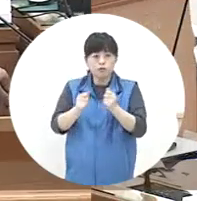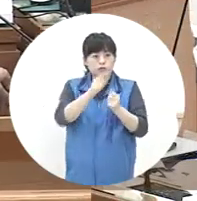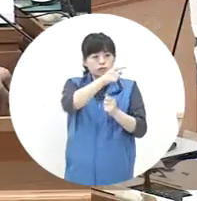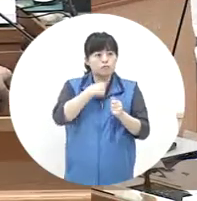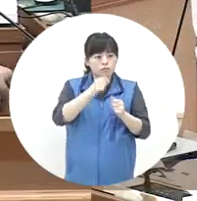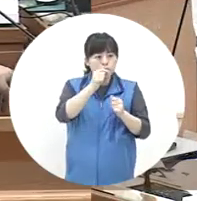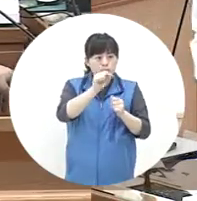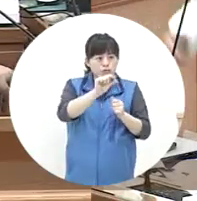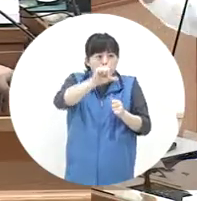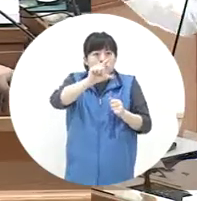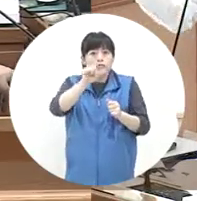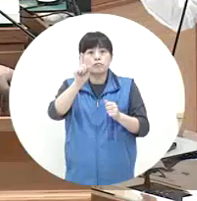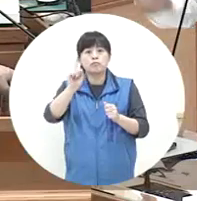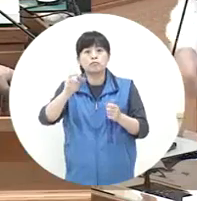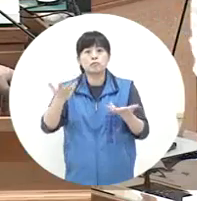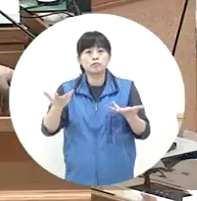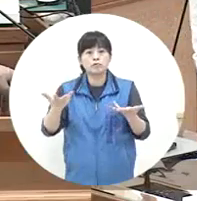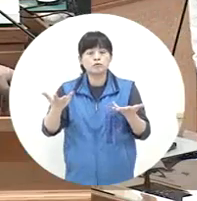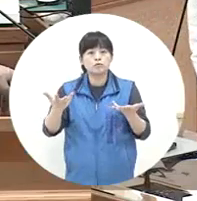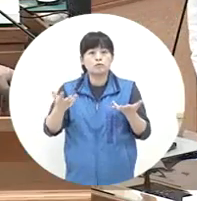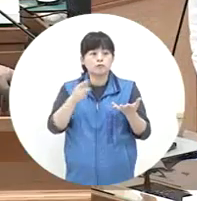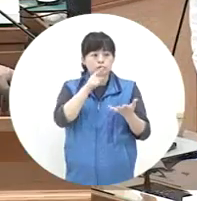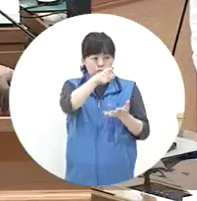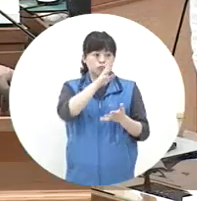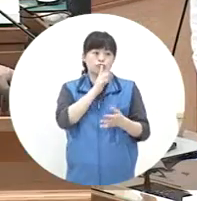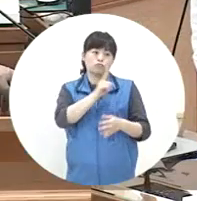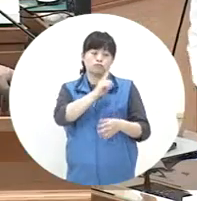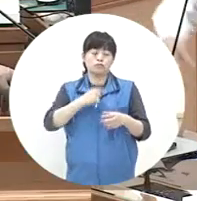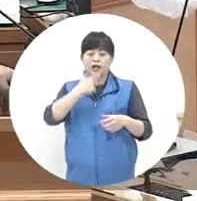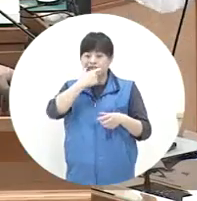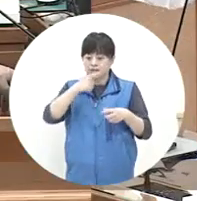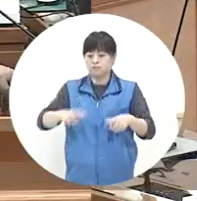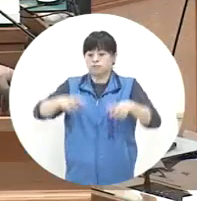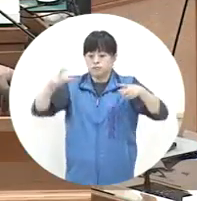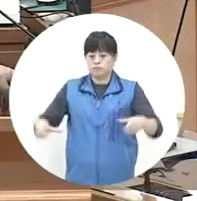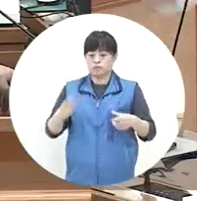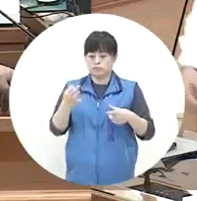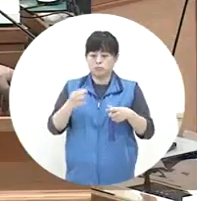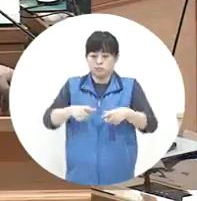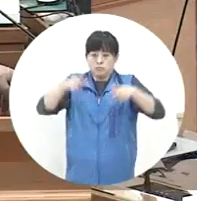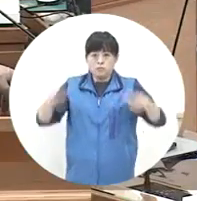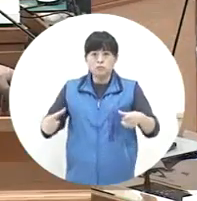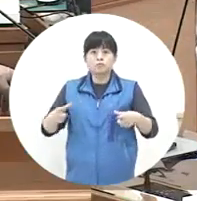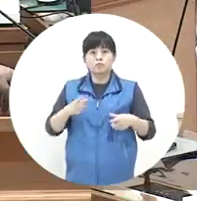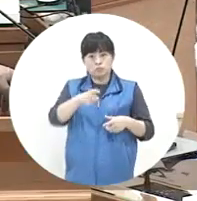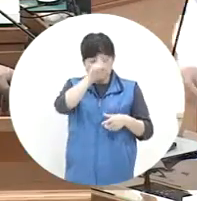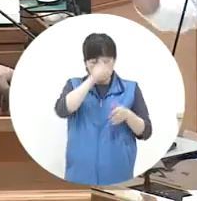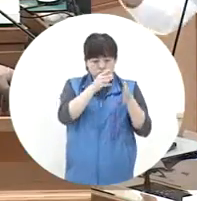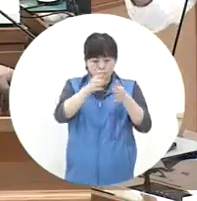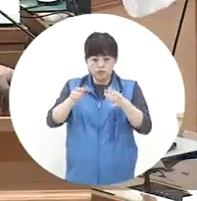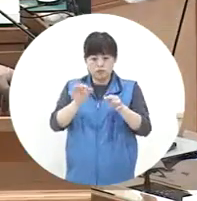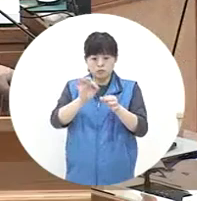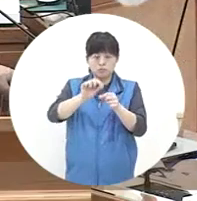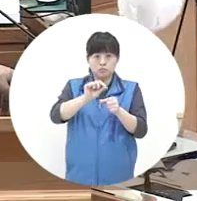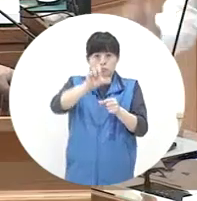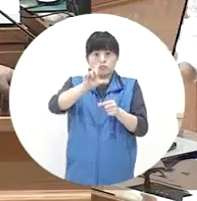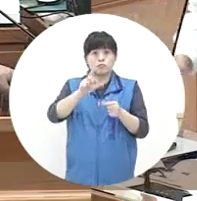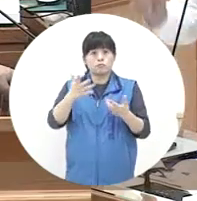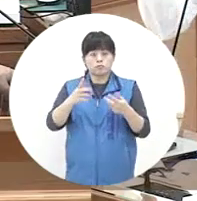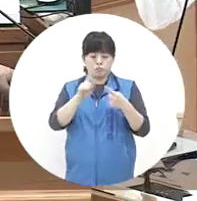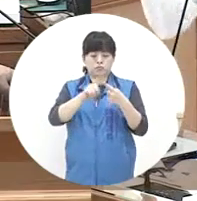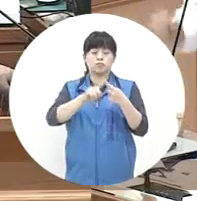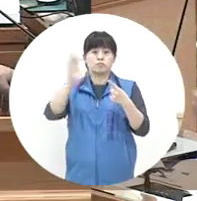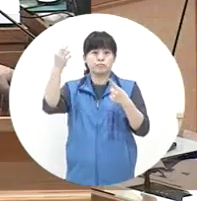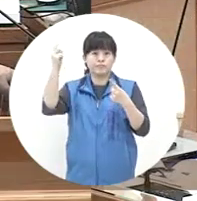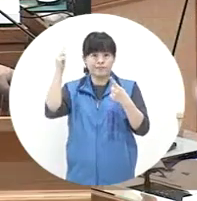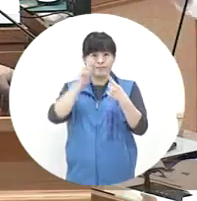项？这就是你的饼做大的方式。你要跟我讲，你要调高哪一项？来，这是裁员嘛？